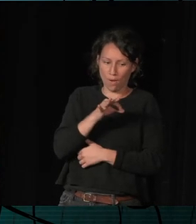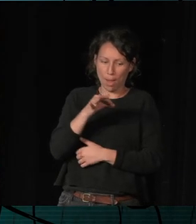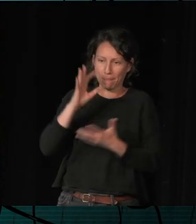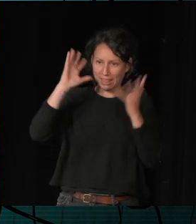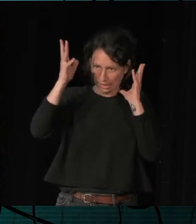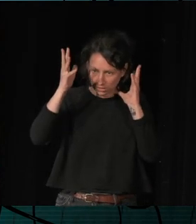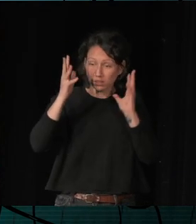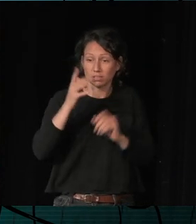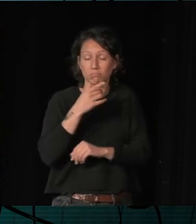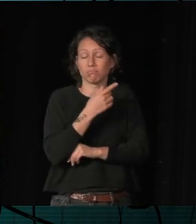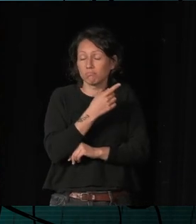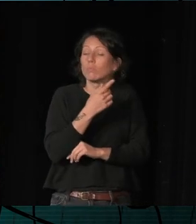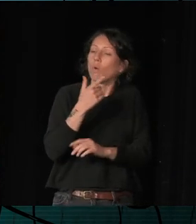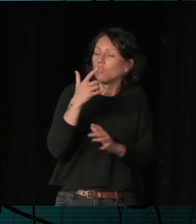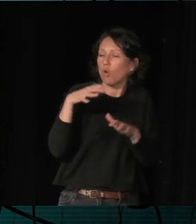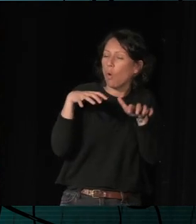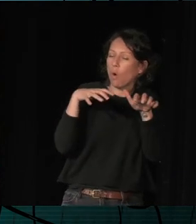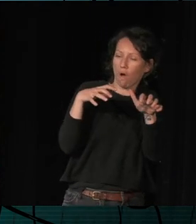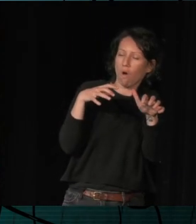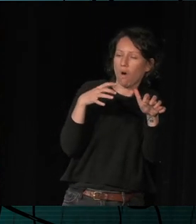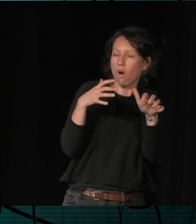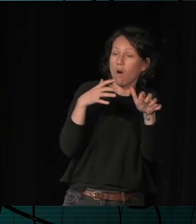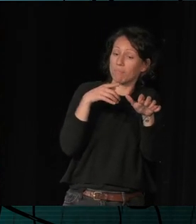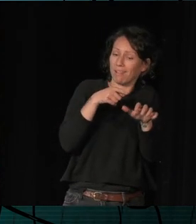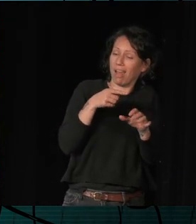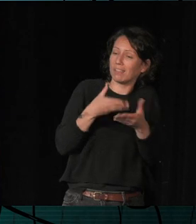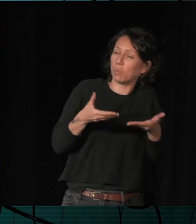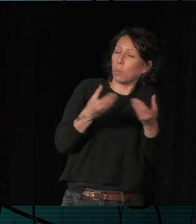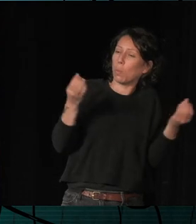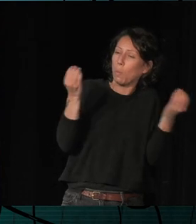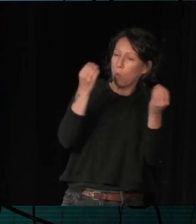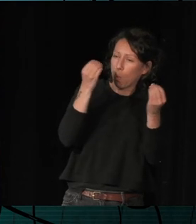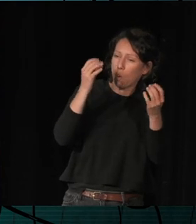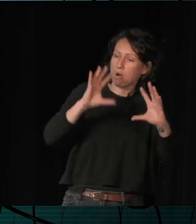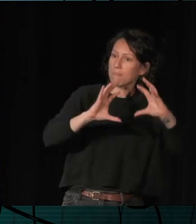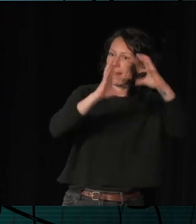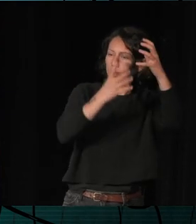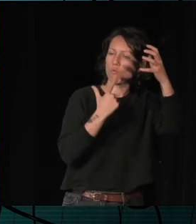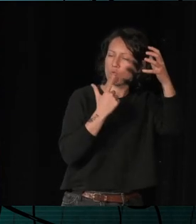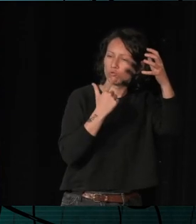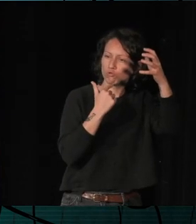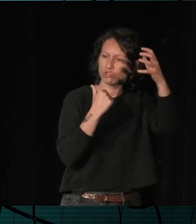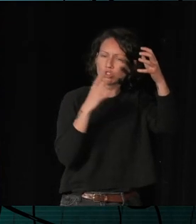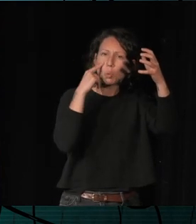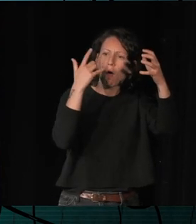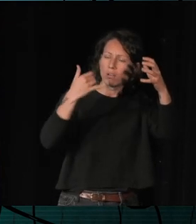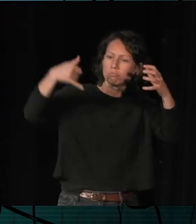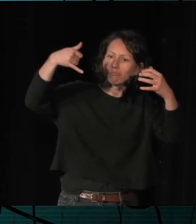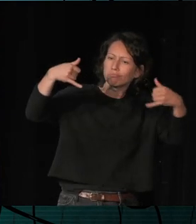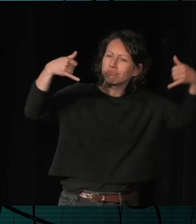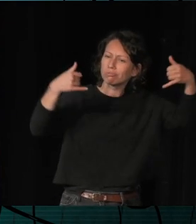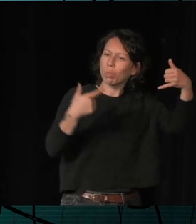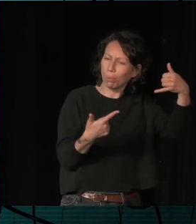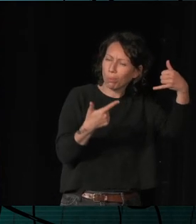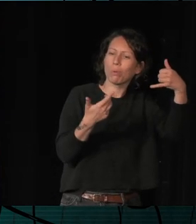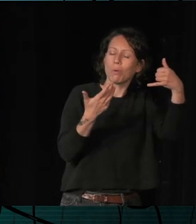l'horreur cosmique, mais qui se passe du coup sur Mars, qui a deux lunes au moins, je crois. Et il y a vraiment des